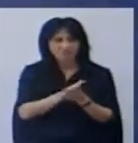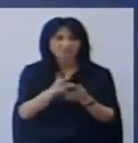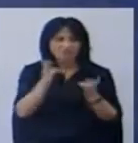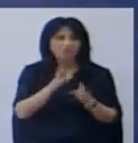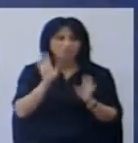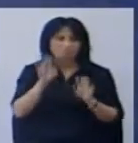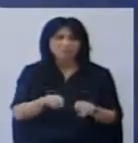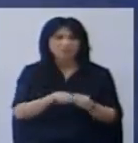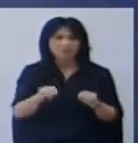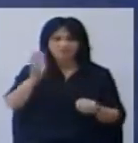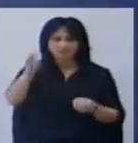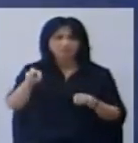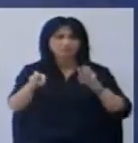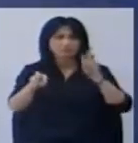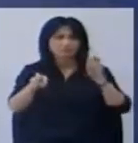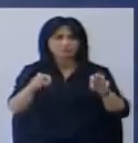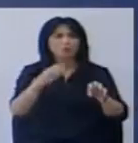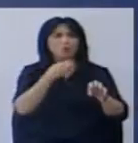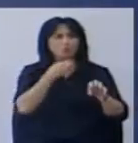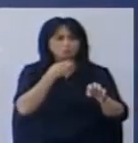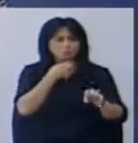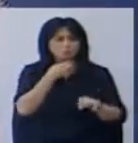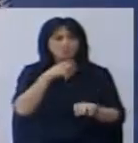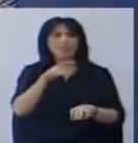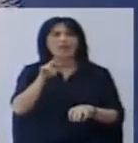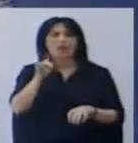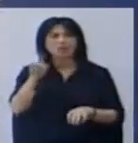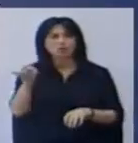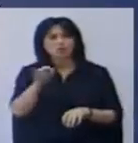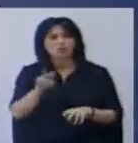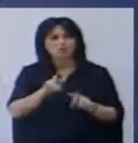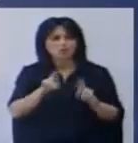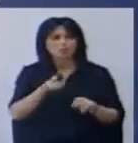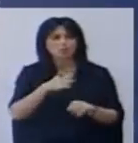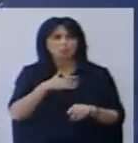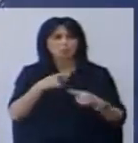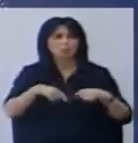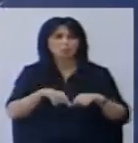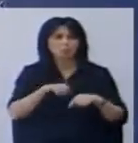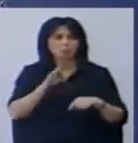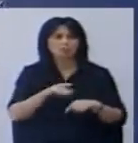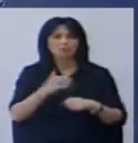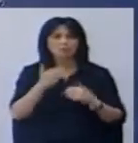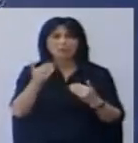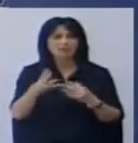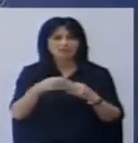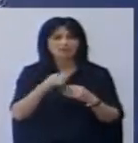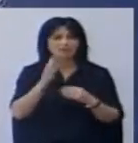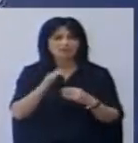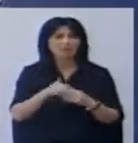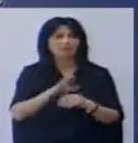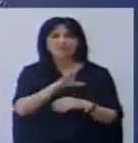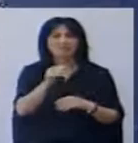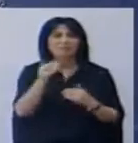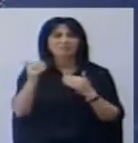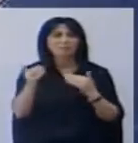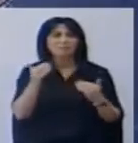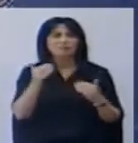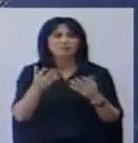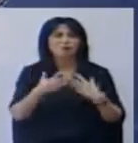დამჭირდეს მექნება ბიურო როგორც ოზურგეთის რაიონში, ისე ლანჩხუთის რაიონში. მე ვიქნები ყველა მათგანთან და ვიქნები ყველა